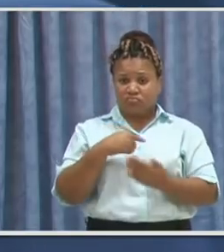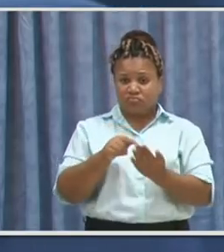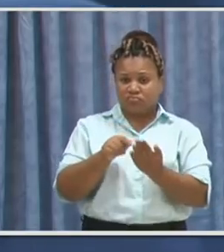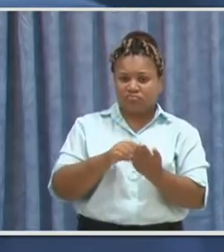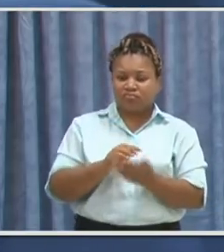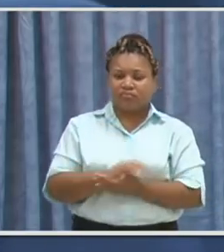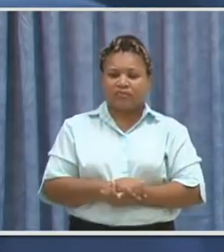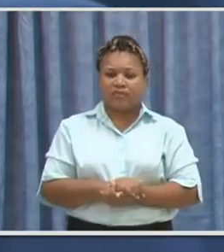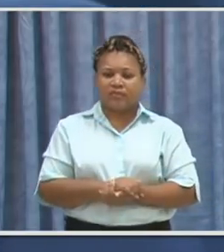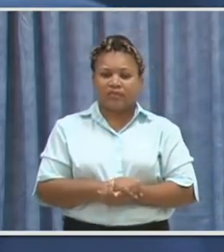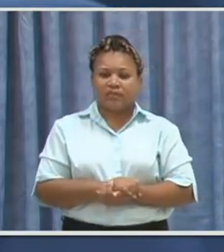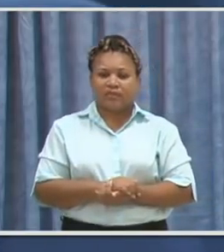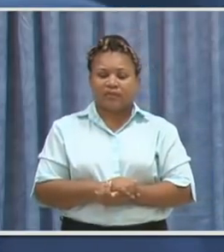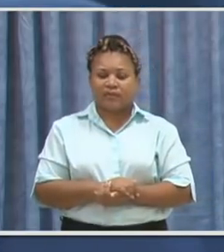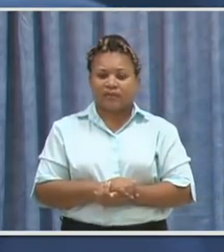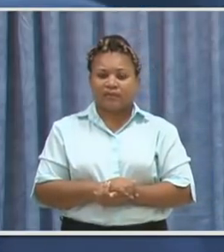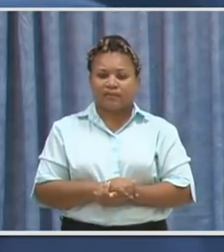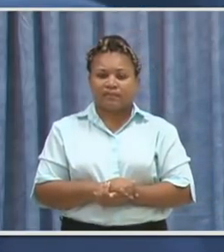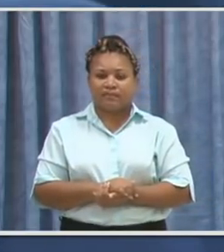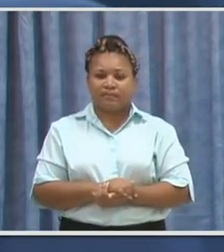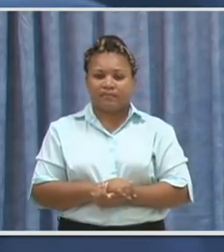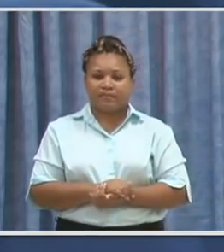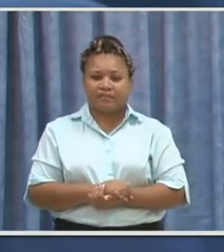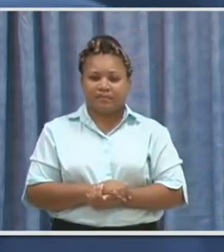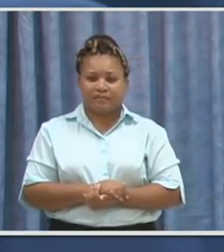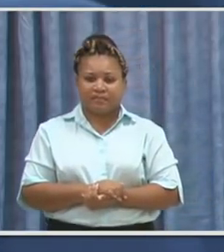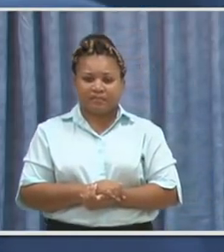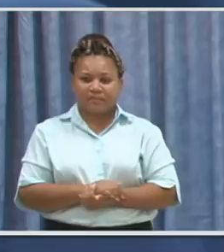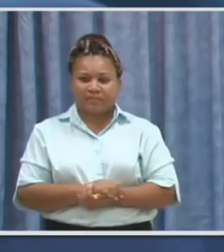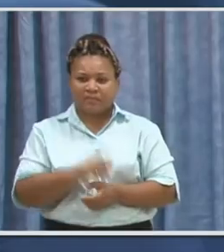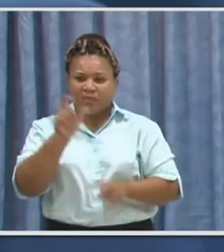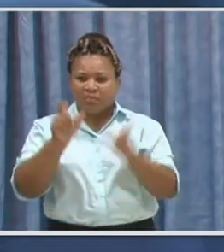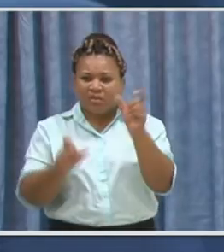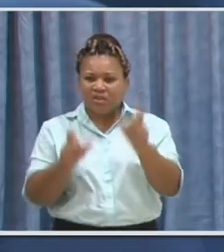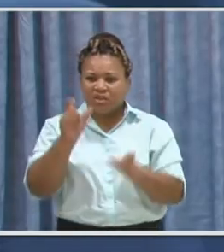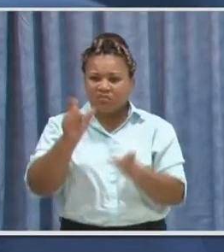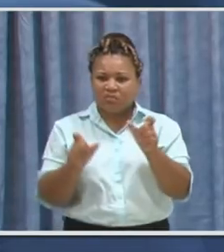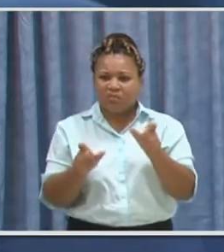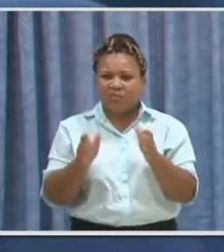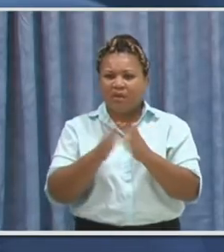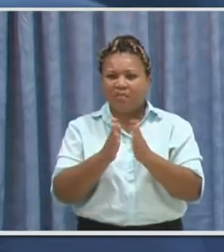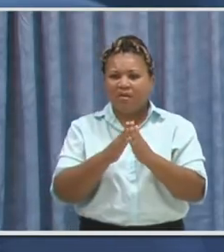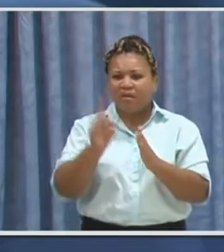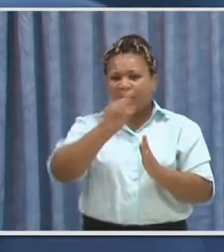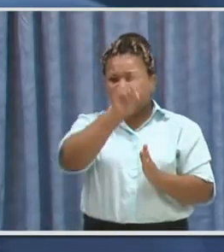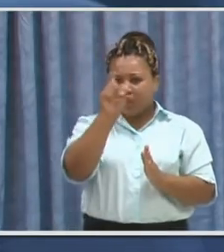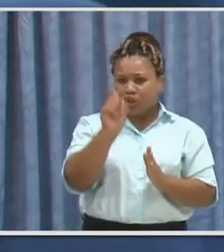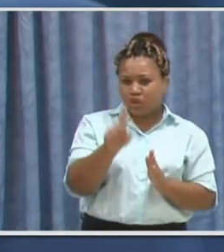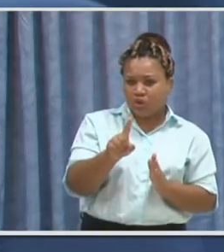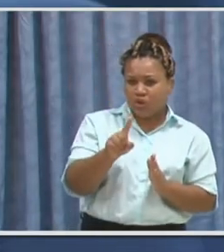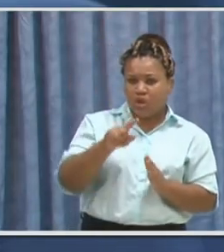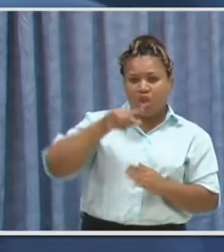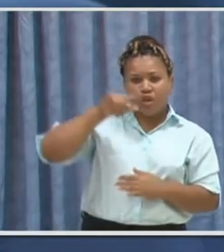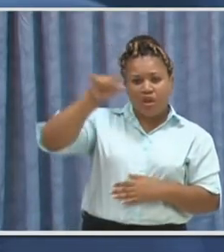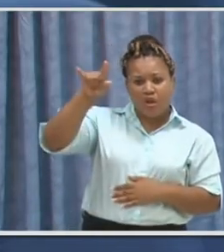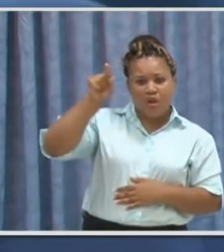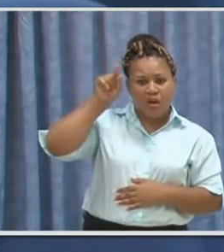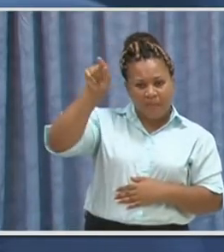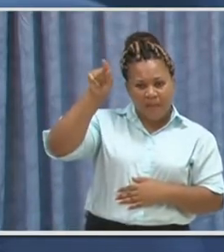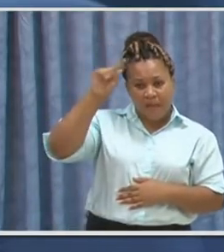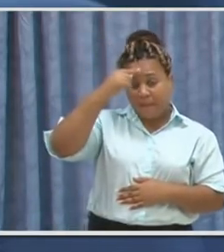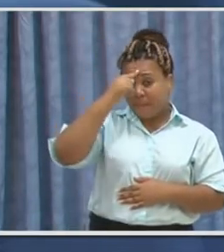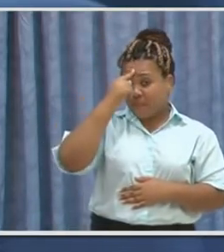Bon patient cancer, je peux demander ça veut dire nous section oncologie si là il paraît pour